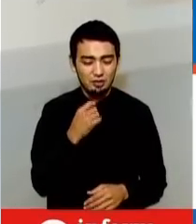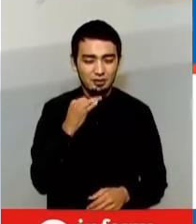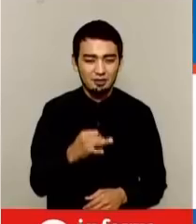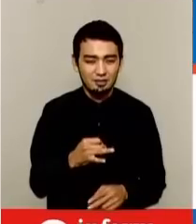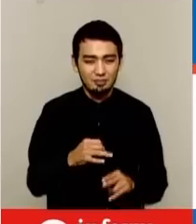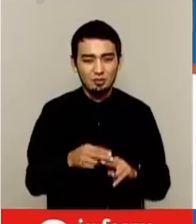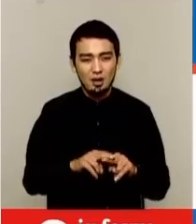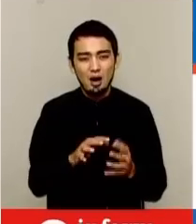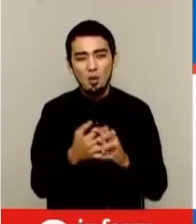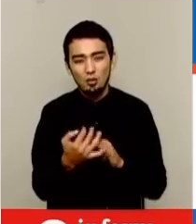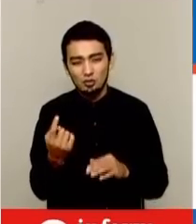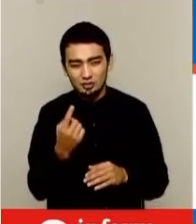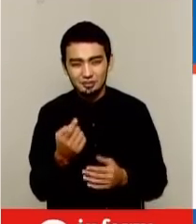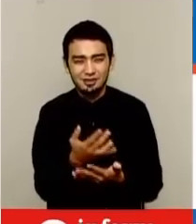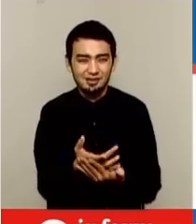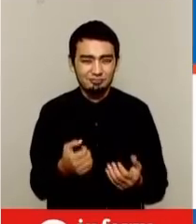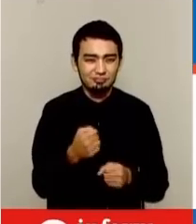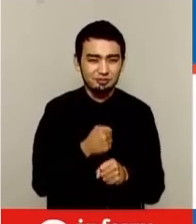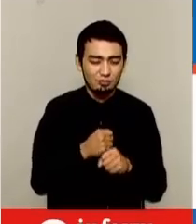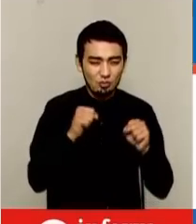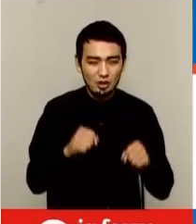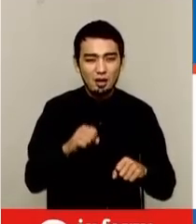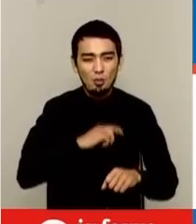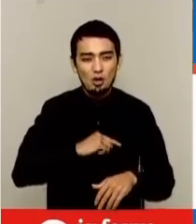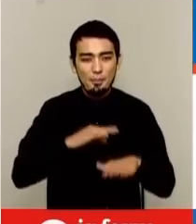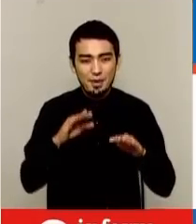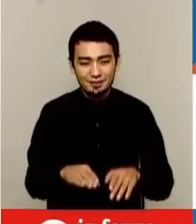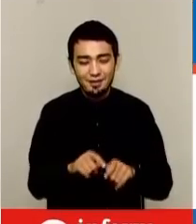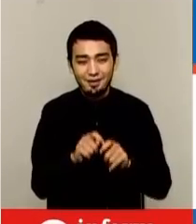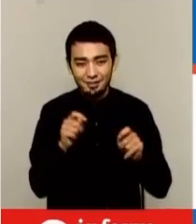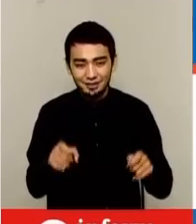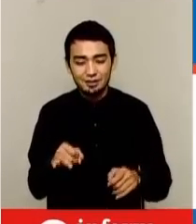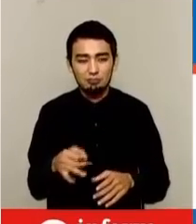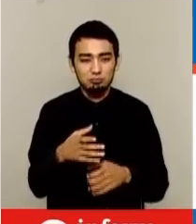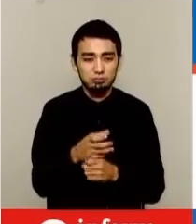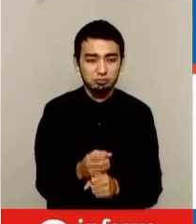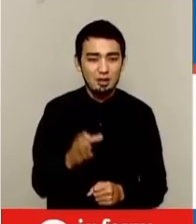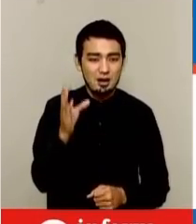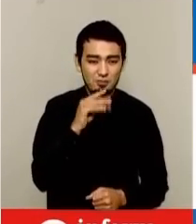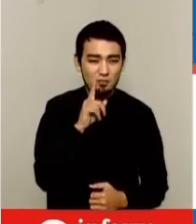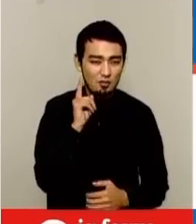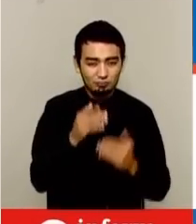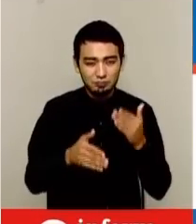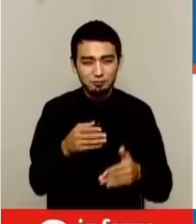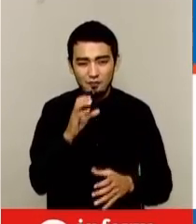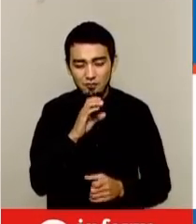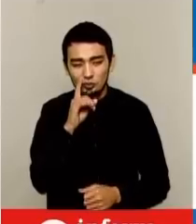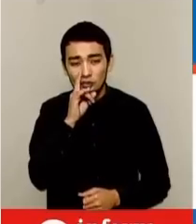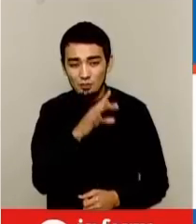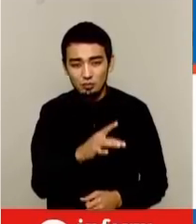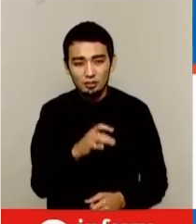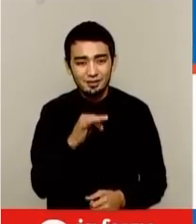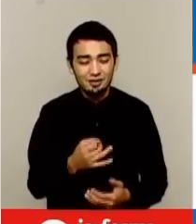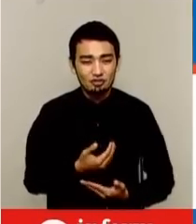переработку сельскохозяйственной продукции, то есть создавать рабочие места. И таким образом молодежь, которая проживает